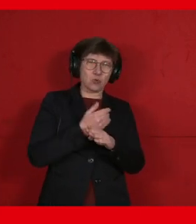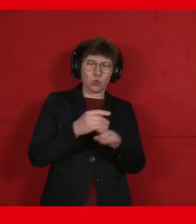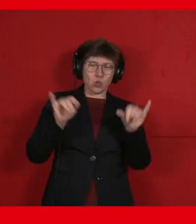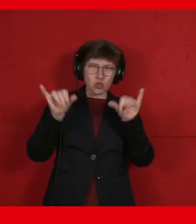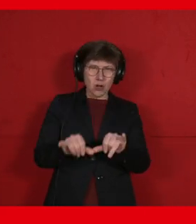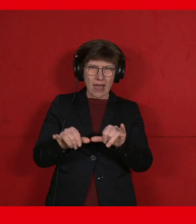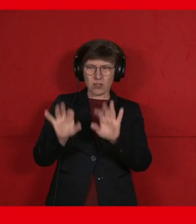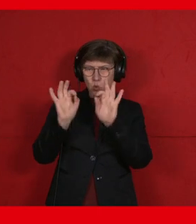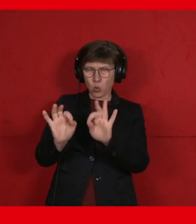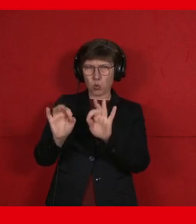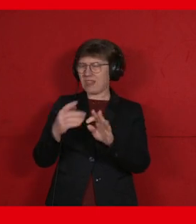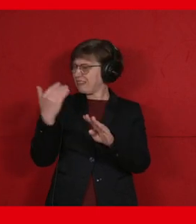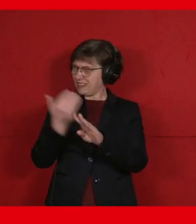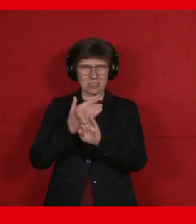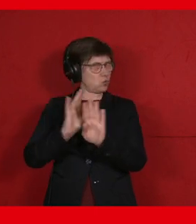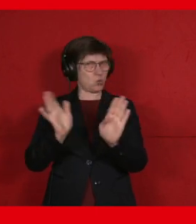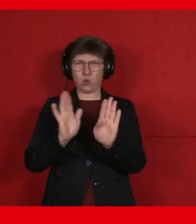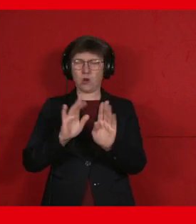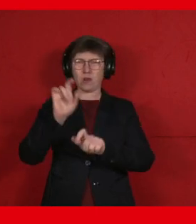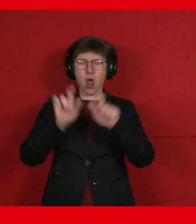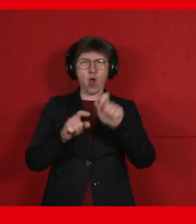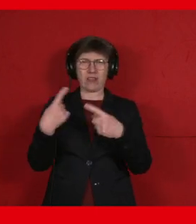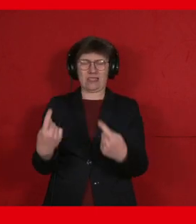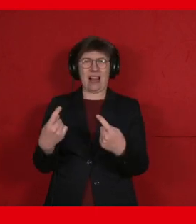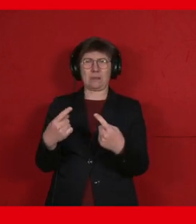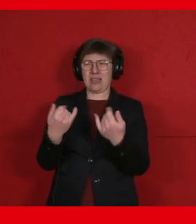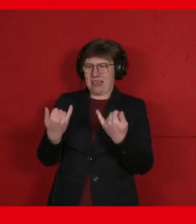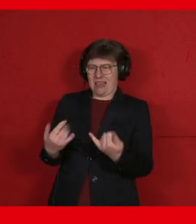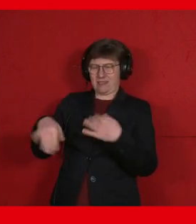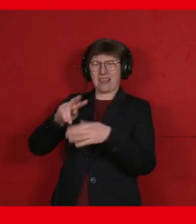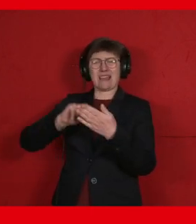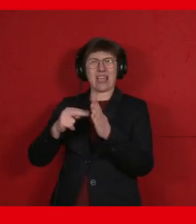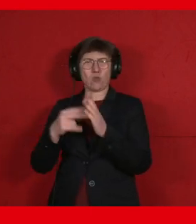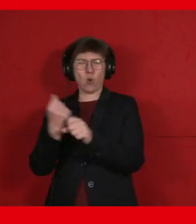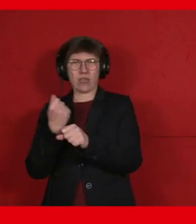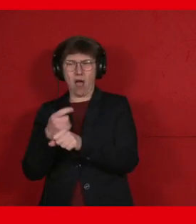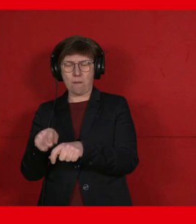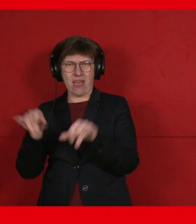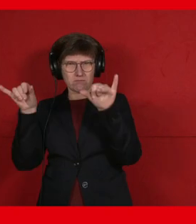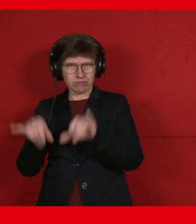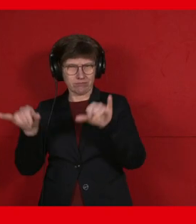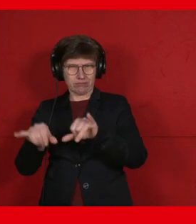schlecht zu machen, das andere gut oder Menschen, die in der gegenwärtigen Technologie arbeiten,